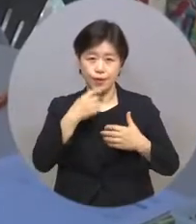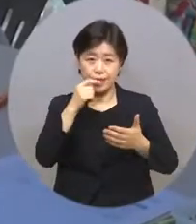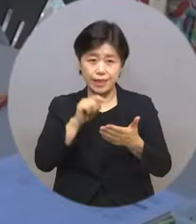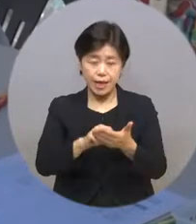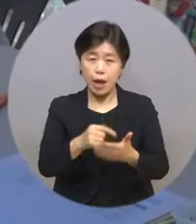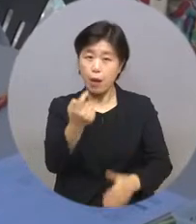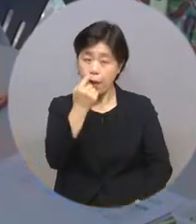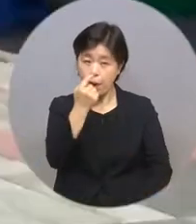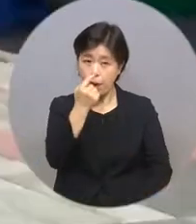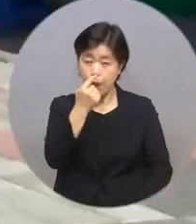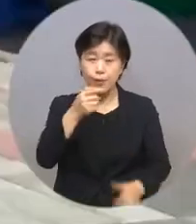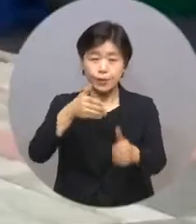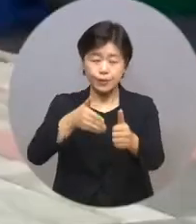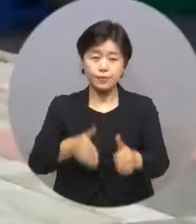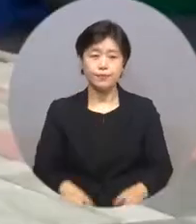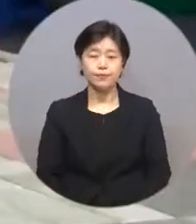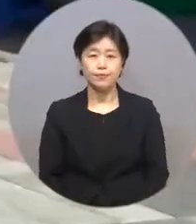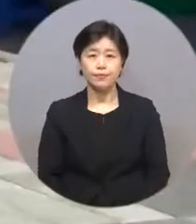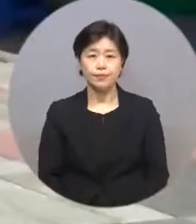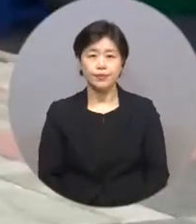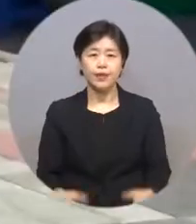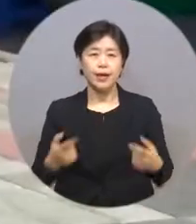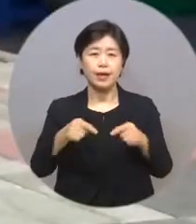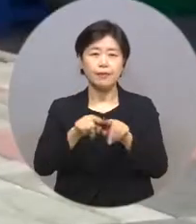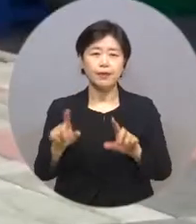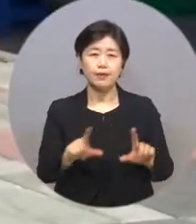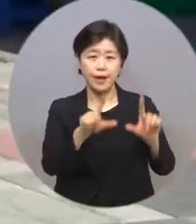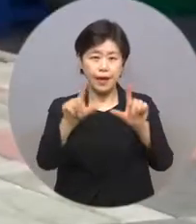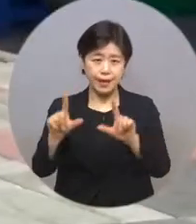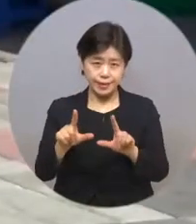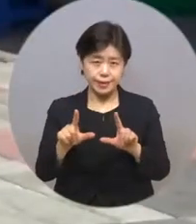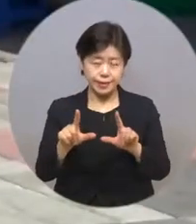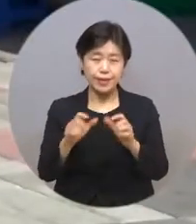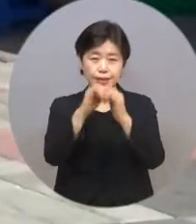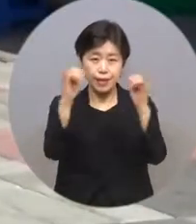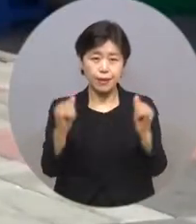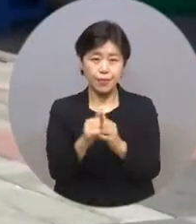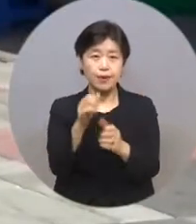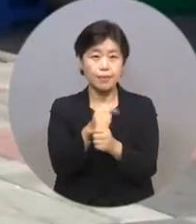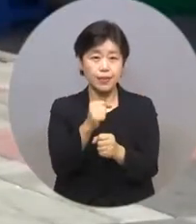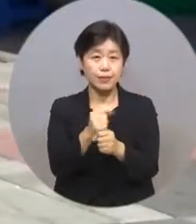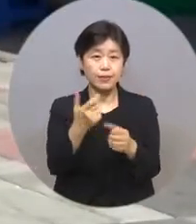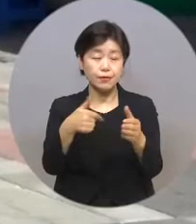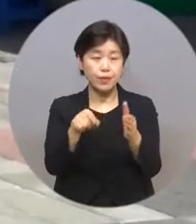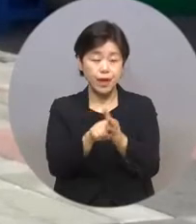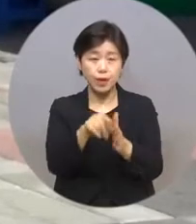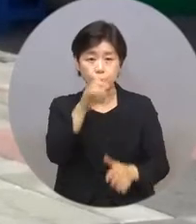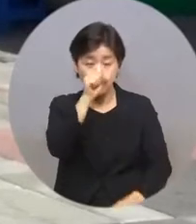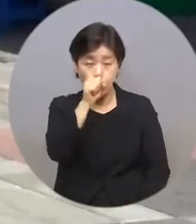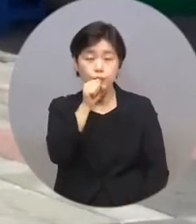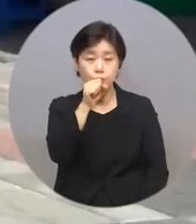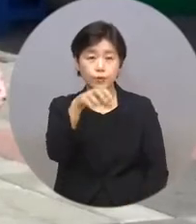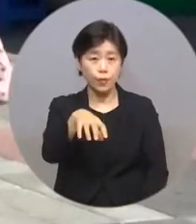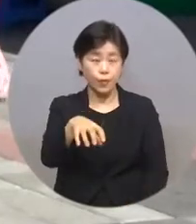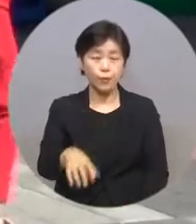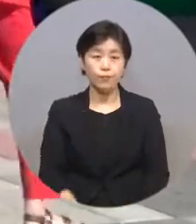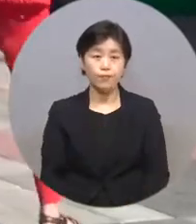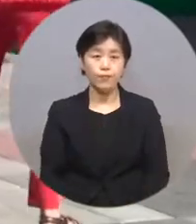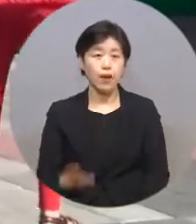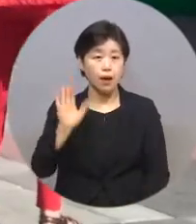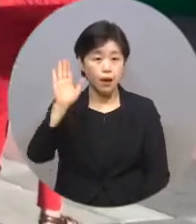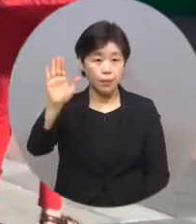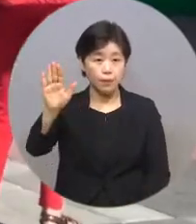말했습니다 더불어 사는 복지공동체를 생각할 기회장이 된 이번 박람회 행사를 통해 우리